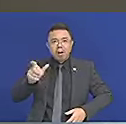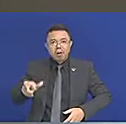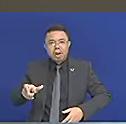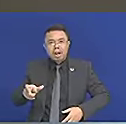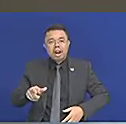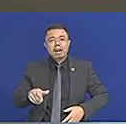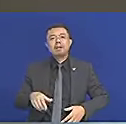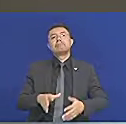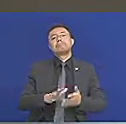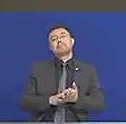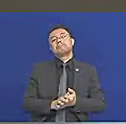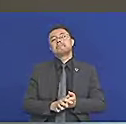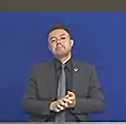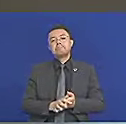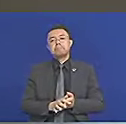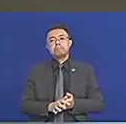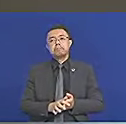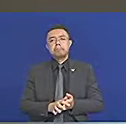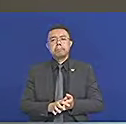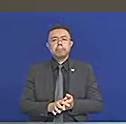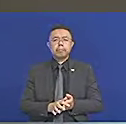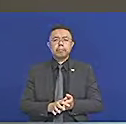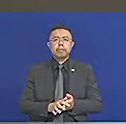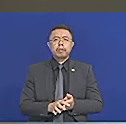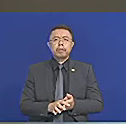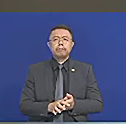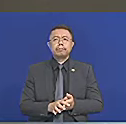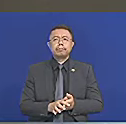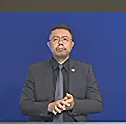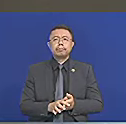nilai-nilai kemanusiaan.